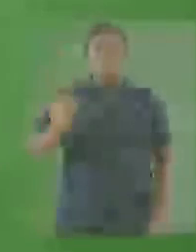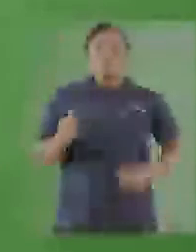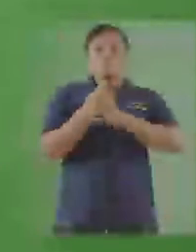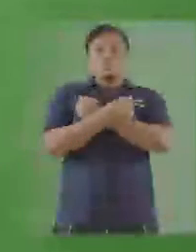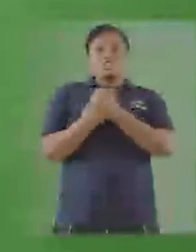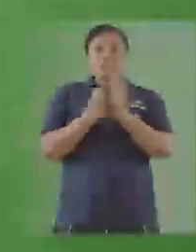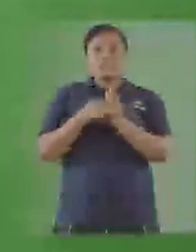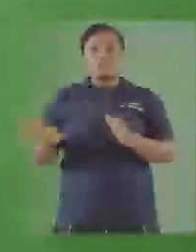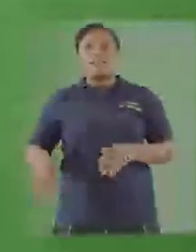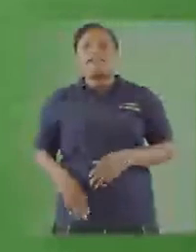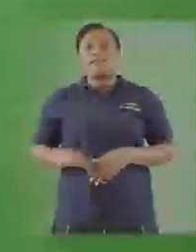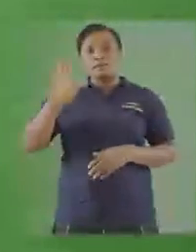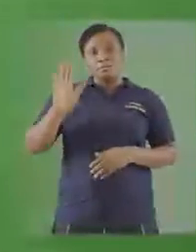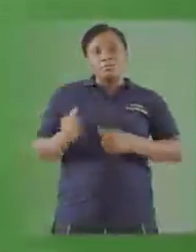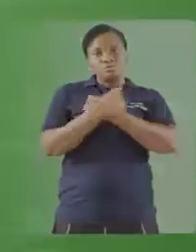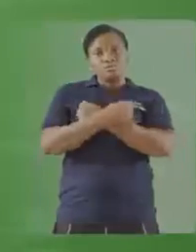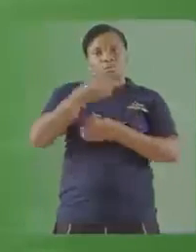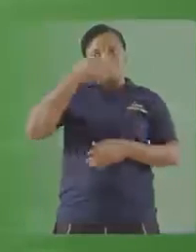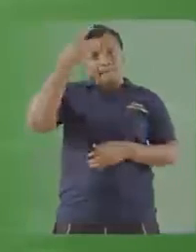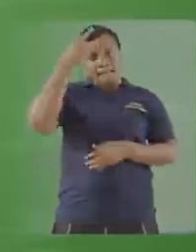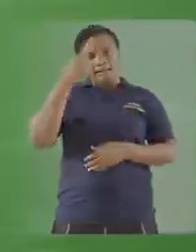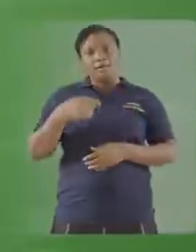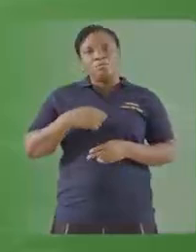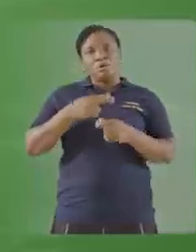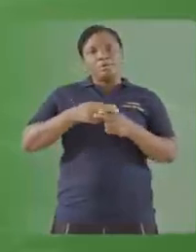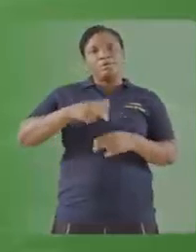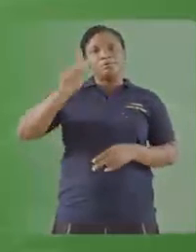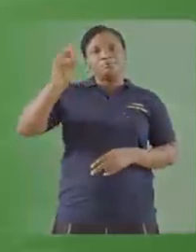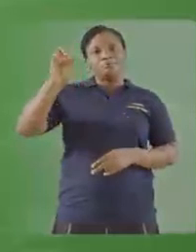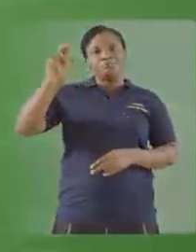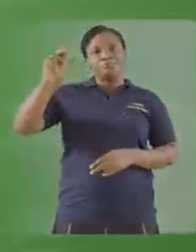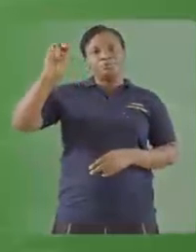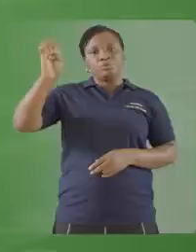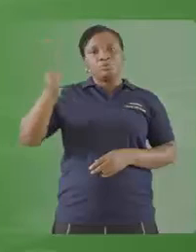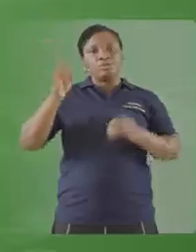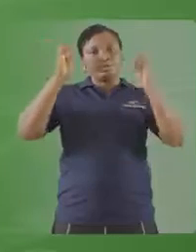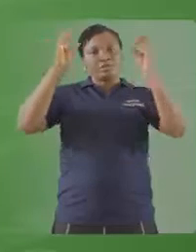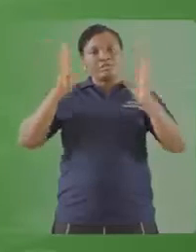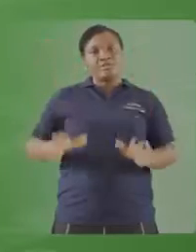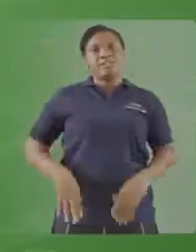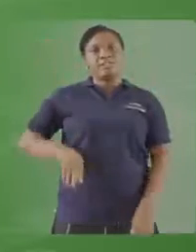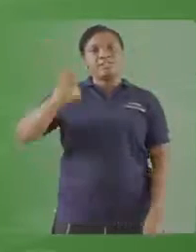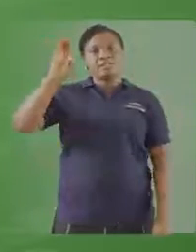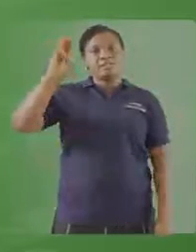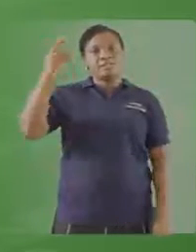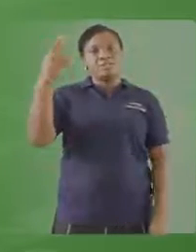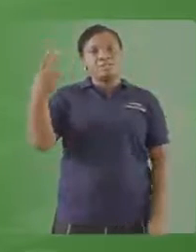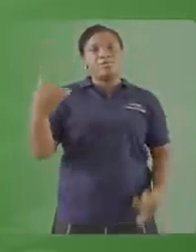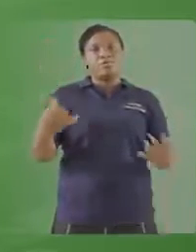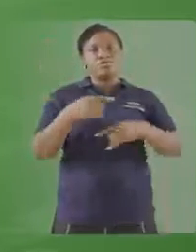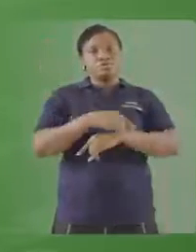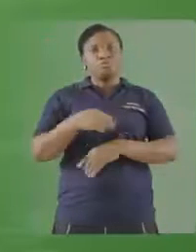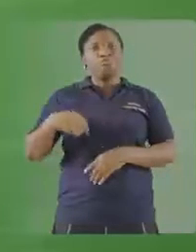Bonjour chers élèves, bonjour chers parents. Je suis Koné Daouda, tenant la classe de CM2.